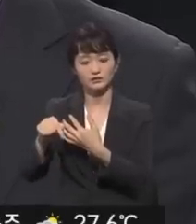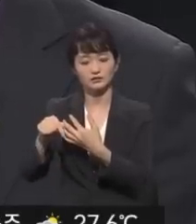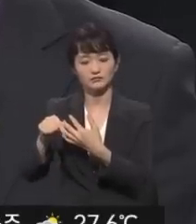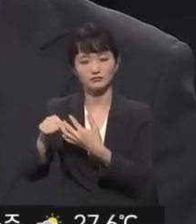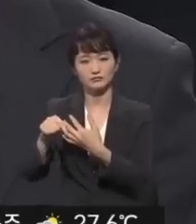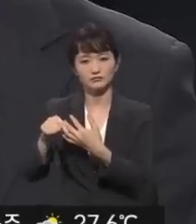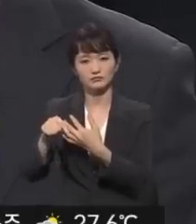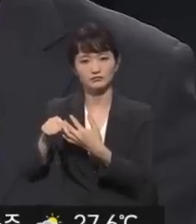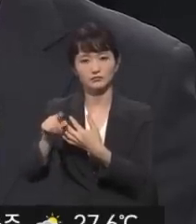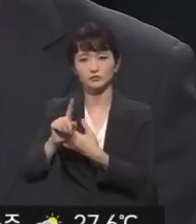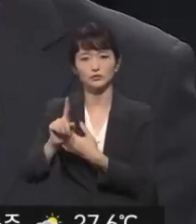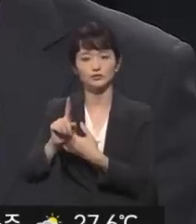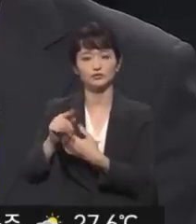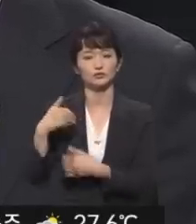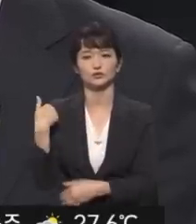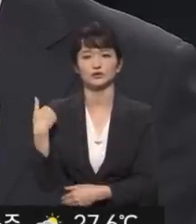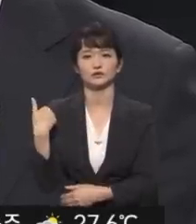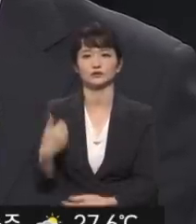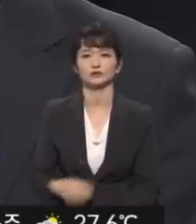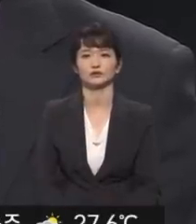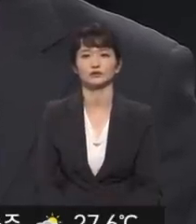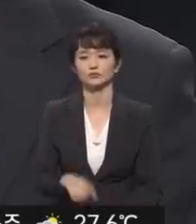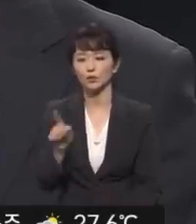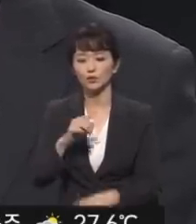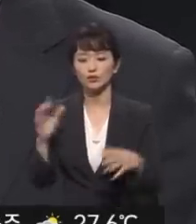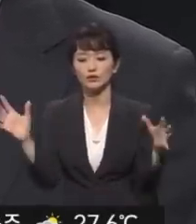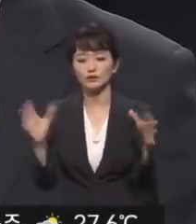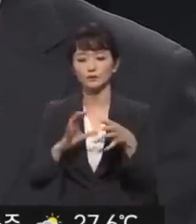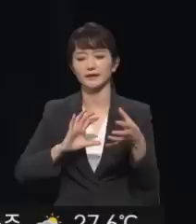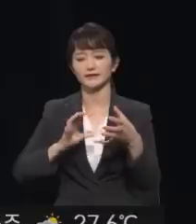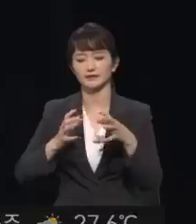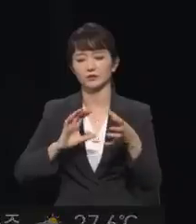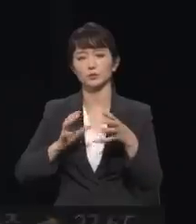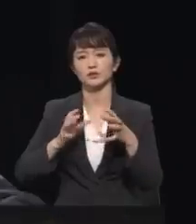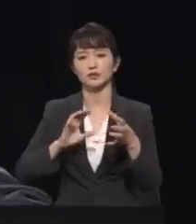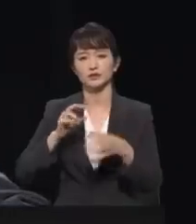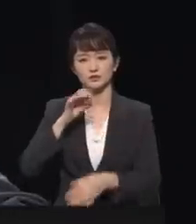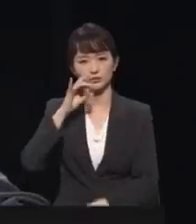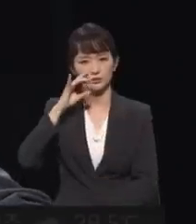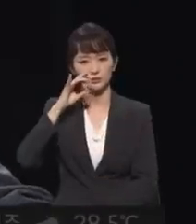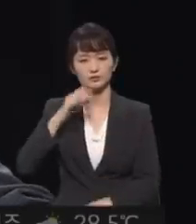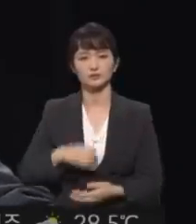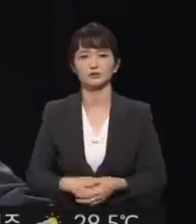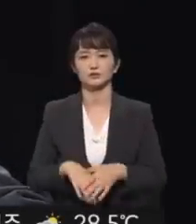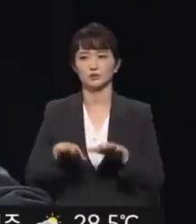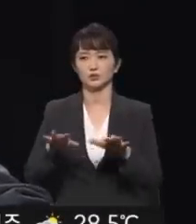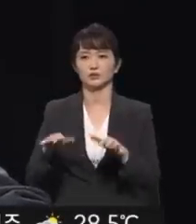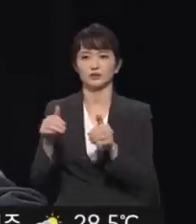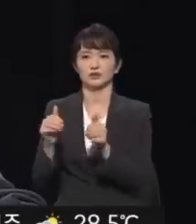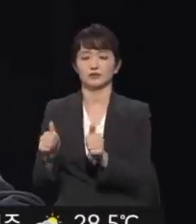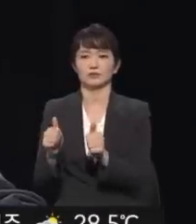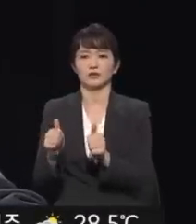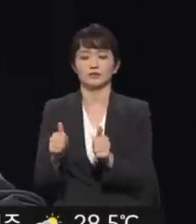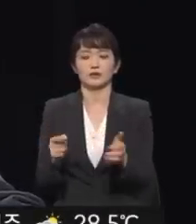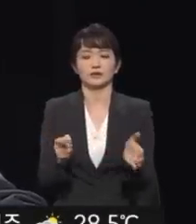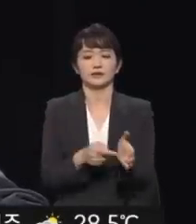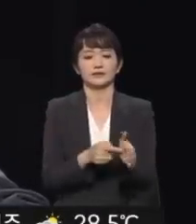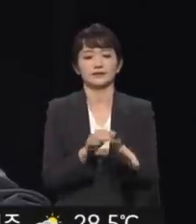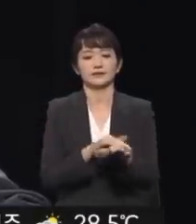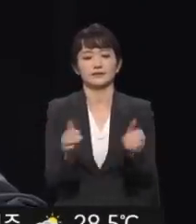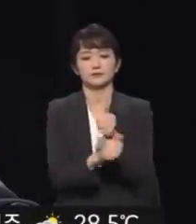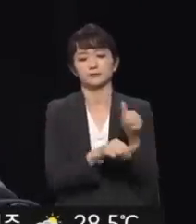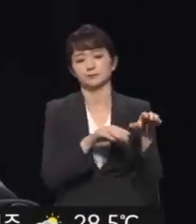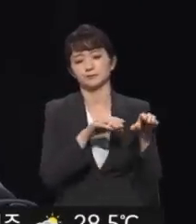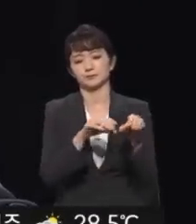사실 궁금하긴 합니다 예 제가 뭐 관련된 내용도 많이 준비를 했었는데 오늘 가처분 신청이 인용된 더 큰 일 수가 있었기 때문에